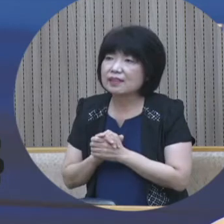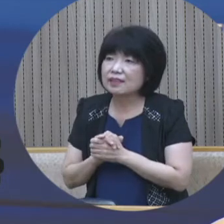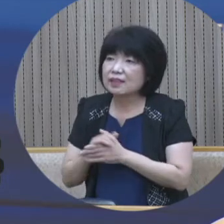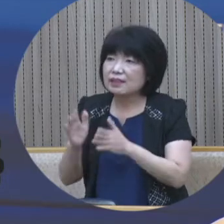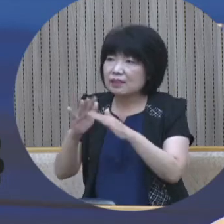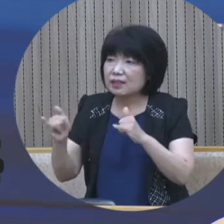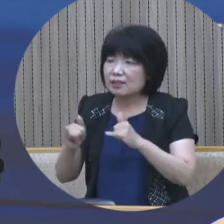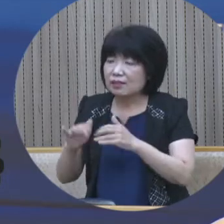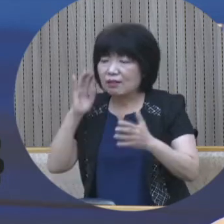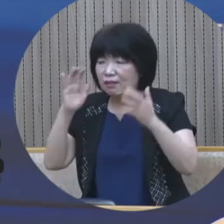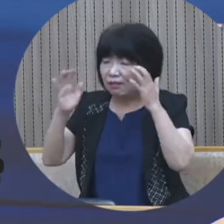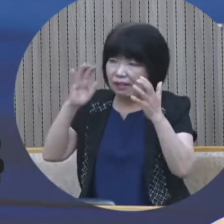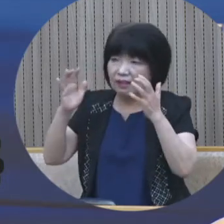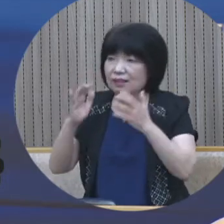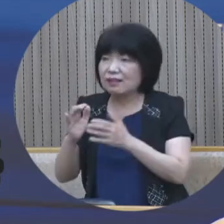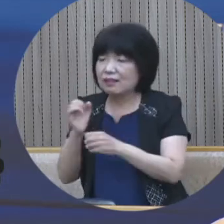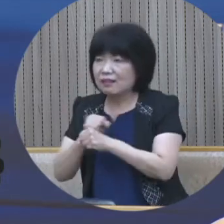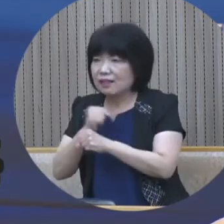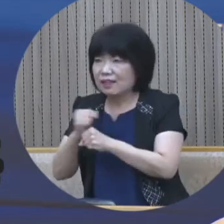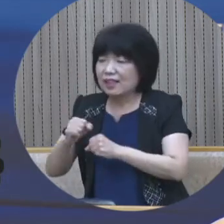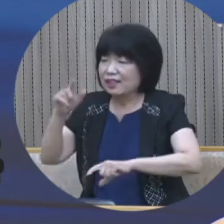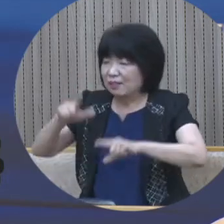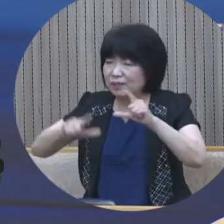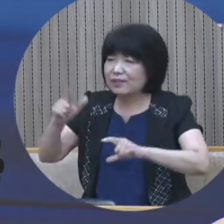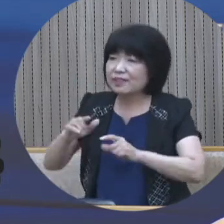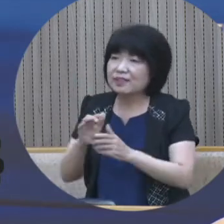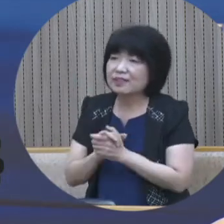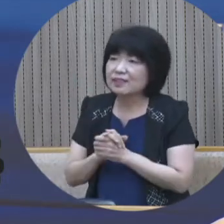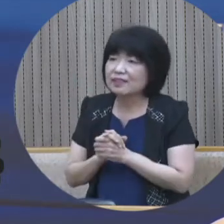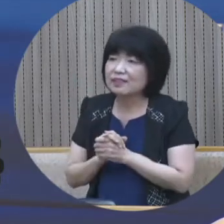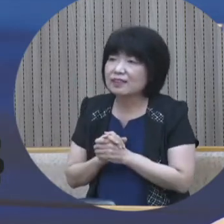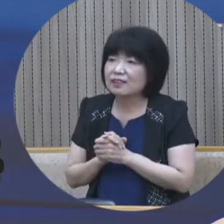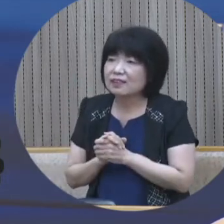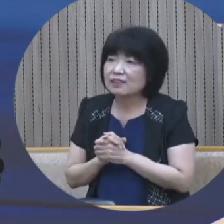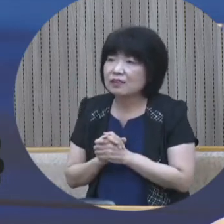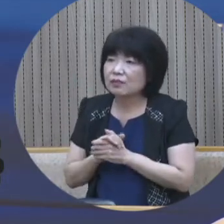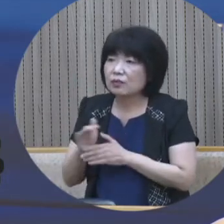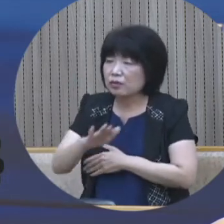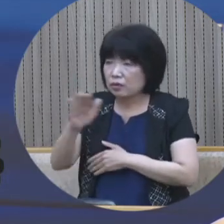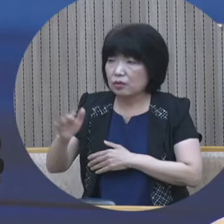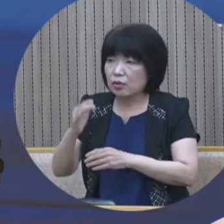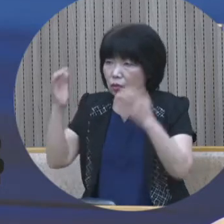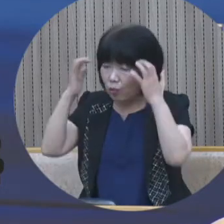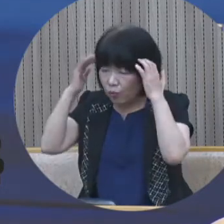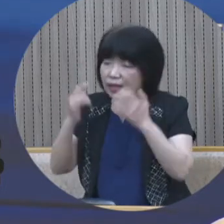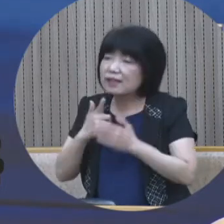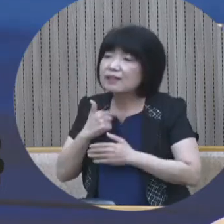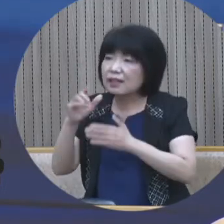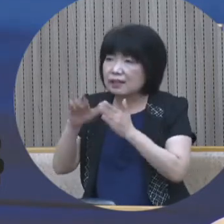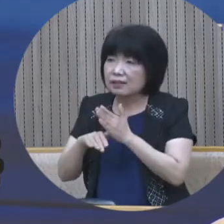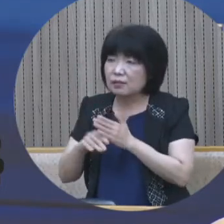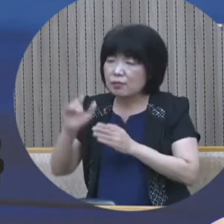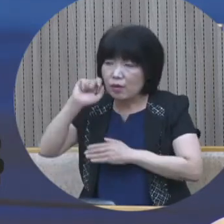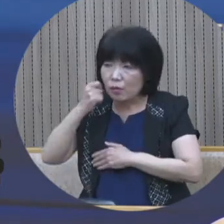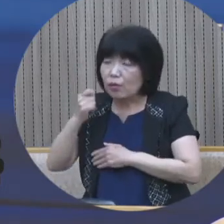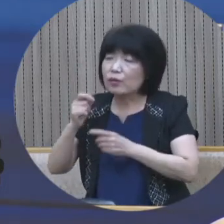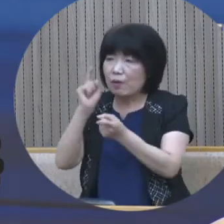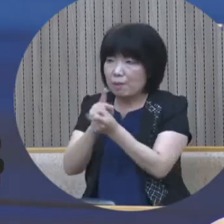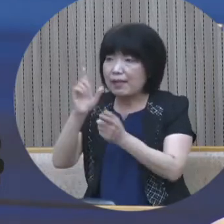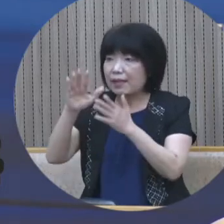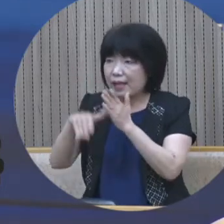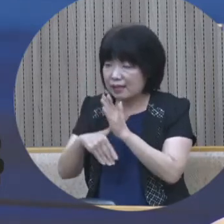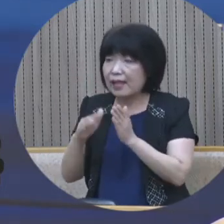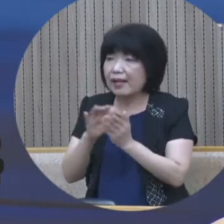사람들이 우왕좌왕하는 그런 장면이에요. 우리가 고난을 당할 때, 즉 어려움을 만날